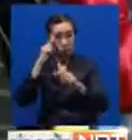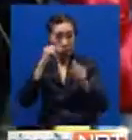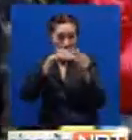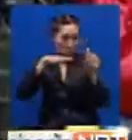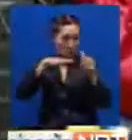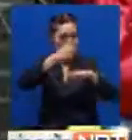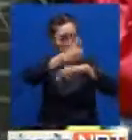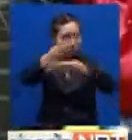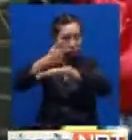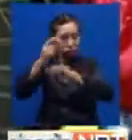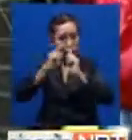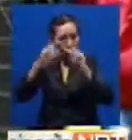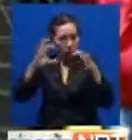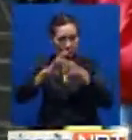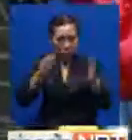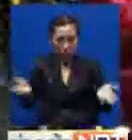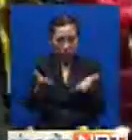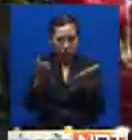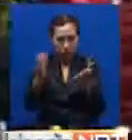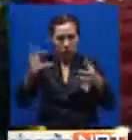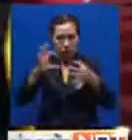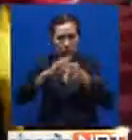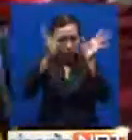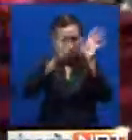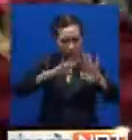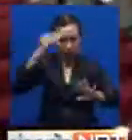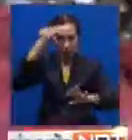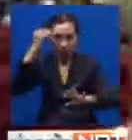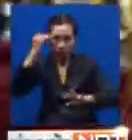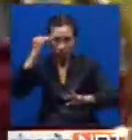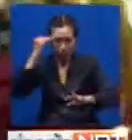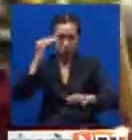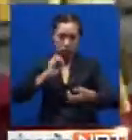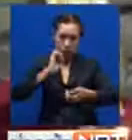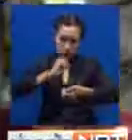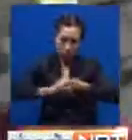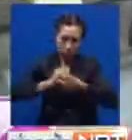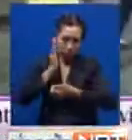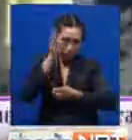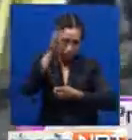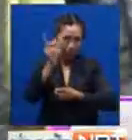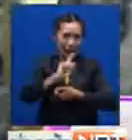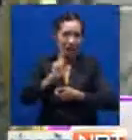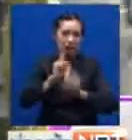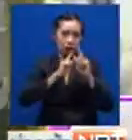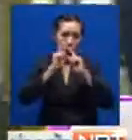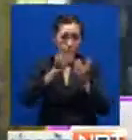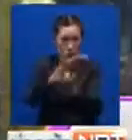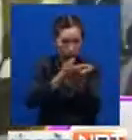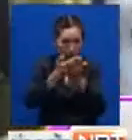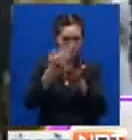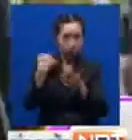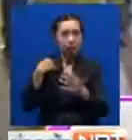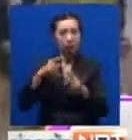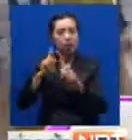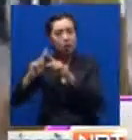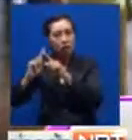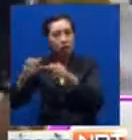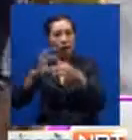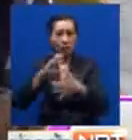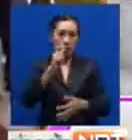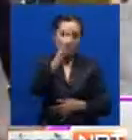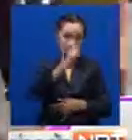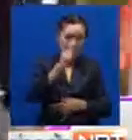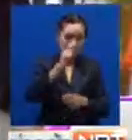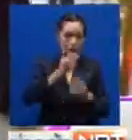ถึงแนวทางการส่งเสริมความร่วมมืออาเซียนสาธารณรัฐเกาหลีในอนาคตตลอดจนประเด็นในภูมิภาคแล้วก็ระหว่างประเทศ